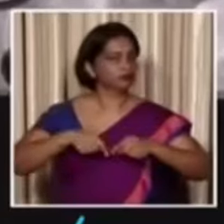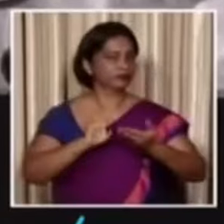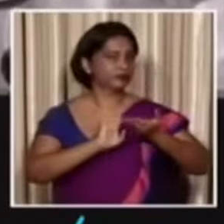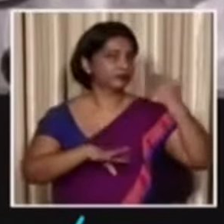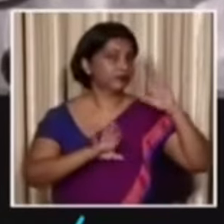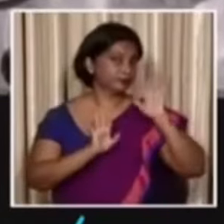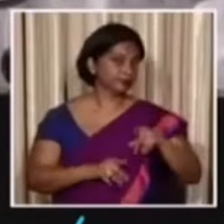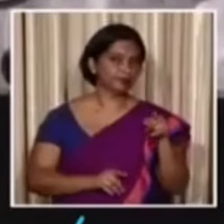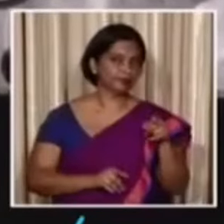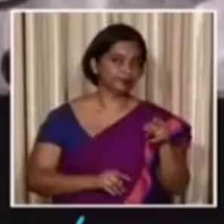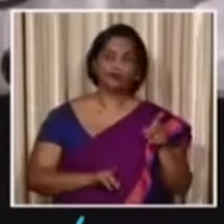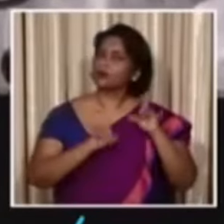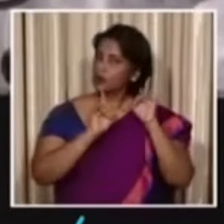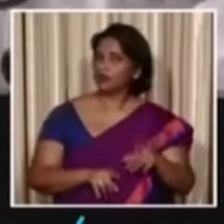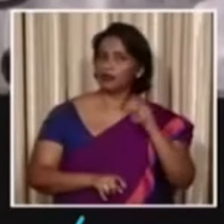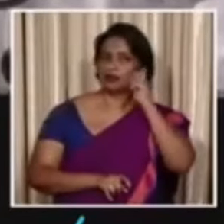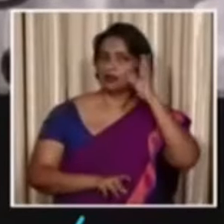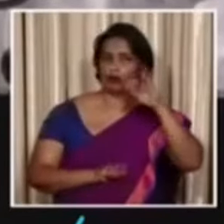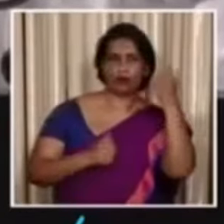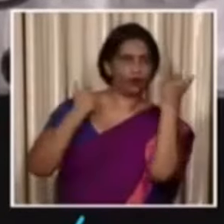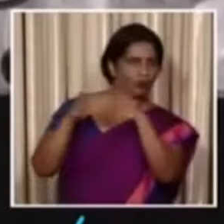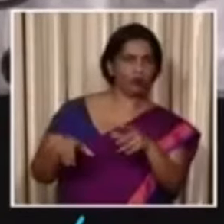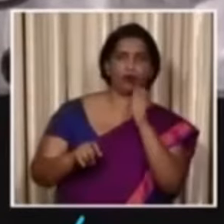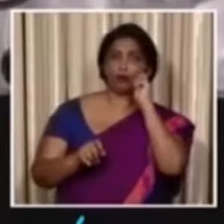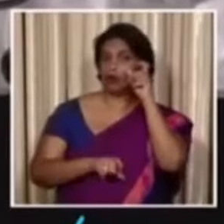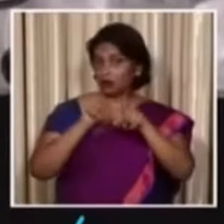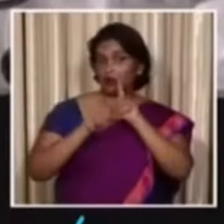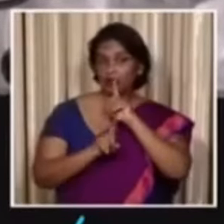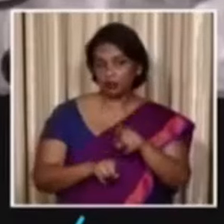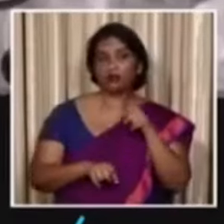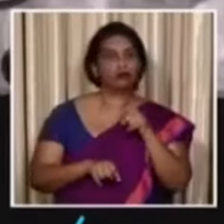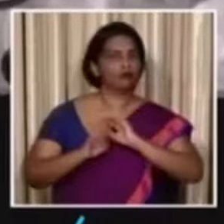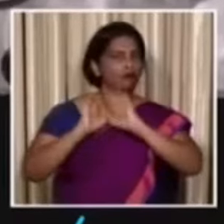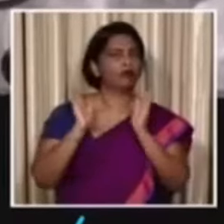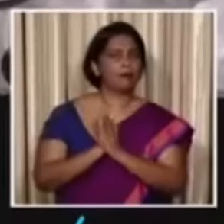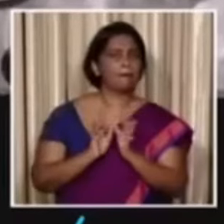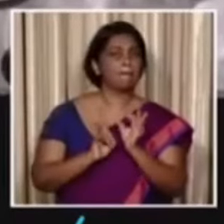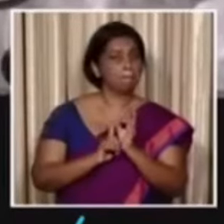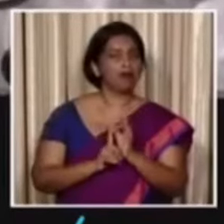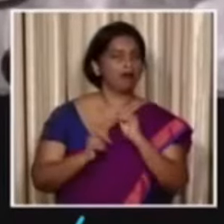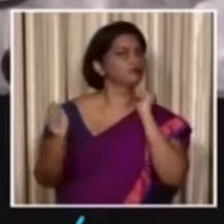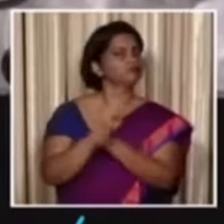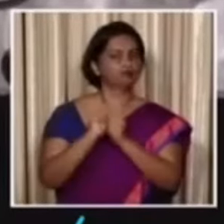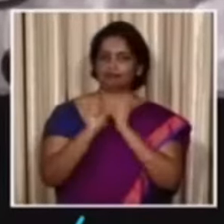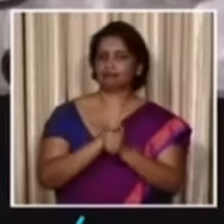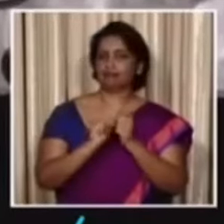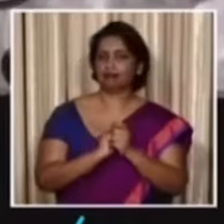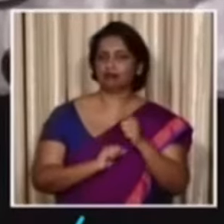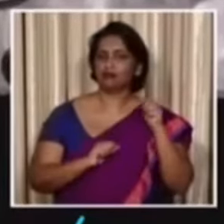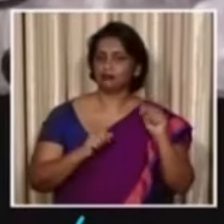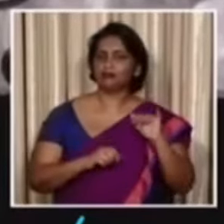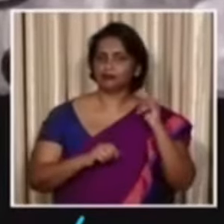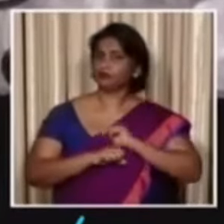කාලෙත් ආවා. හැබැයි ඒක ජනතාව ප්‍රතික්ෂේප කරා. ජනතාව හැම වෙලාවෙම කිව්වේ මේ ඔක්කොම පුද්ගලීකරණය කරන්න ඕන වගේ කාරණා. ජනතාව කිව්වා